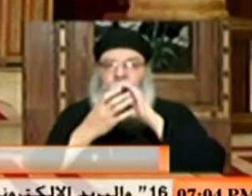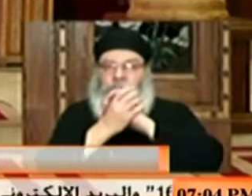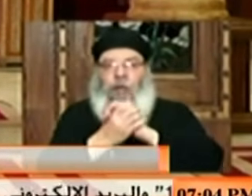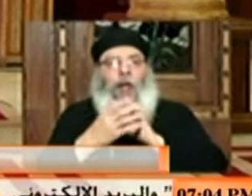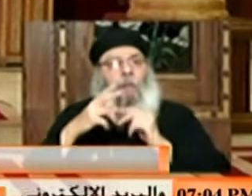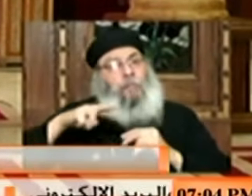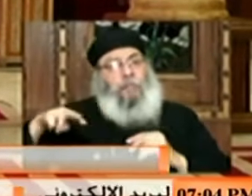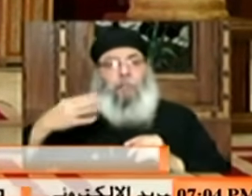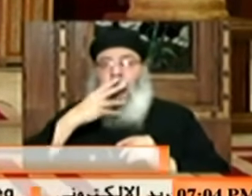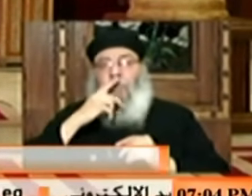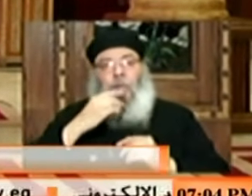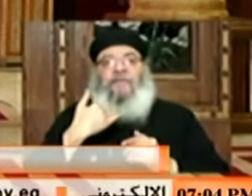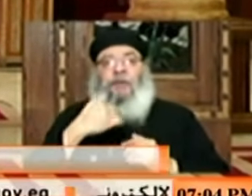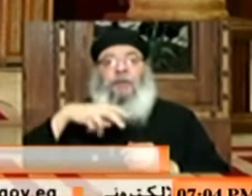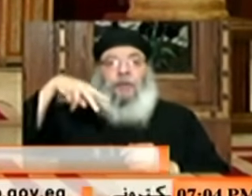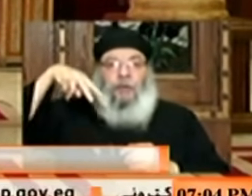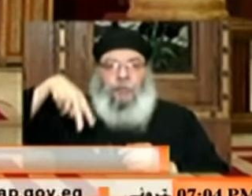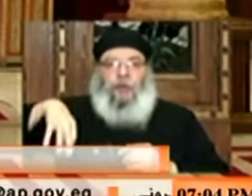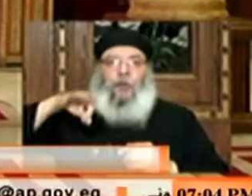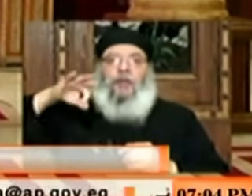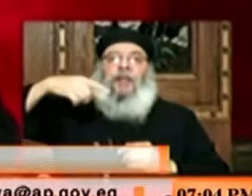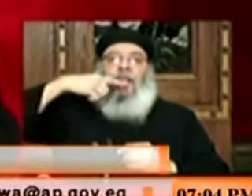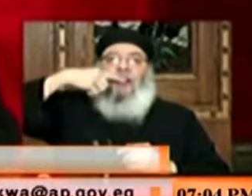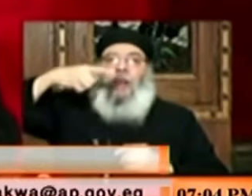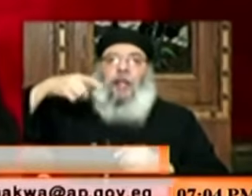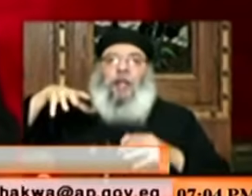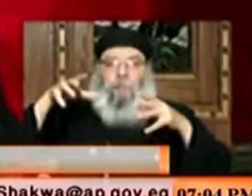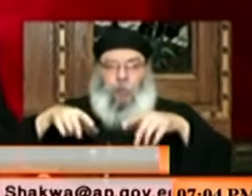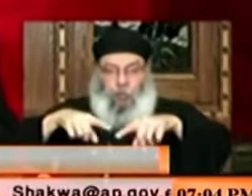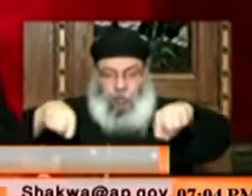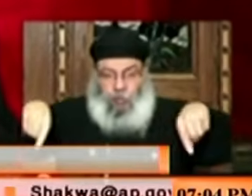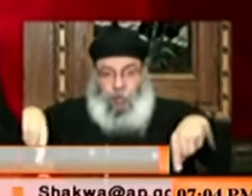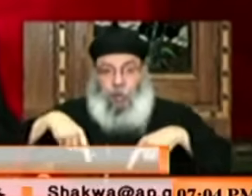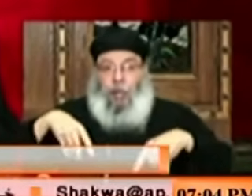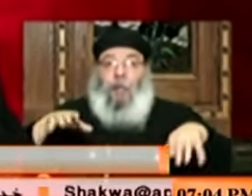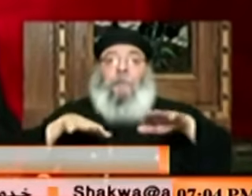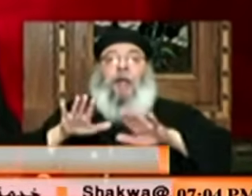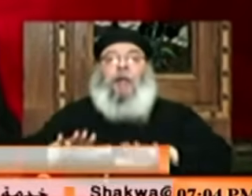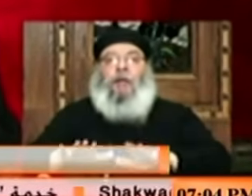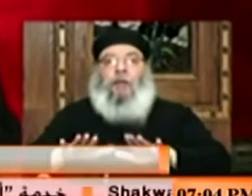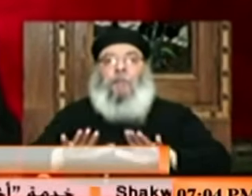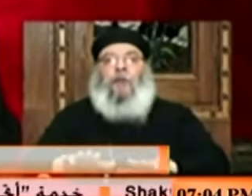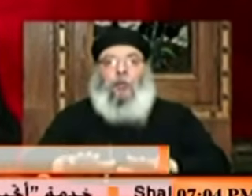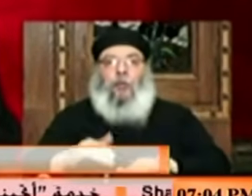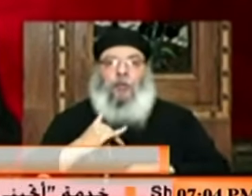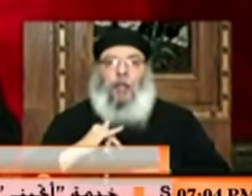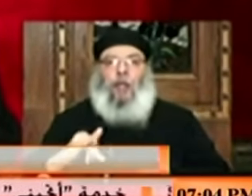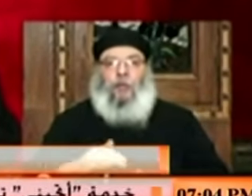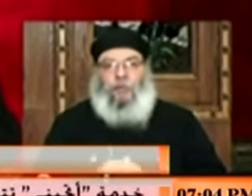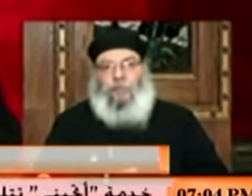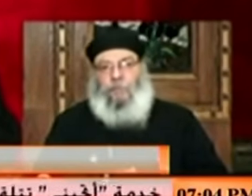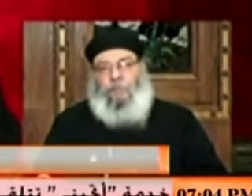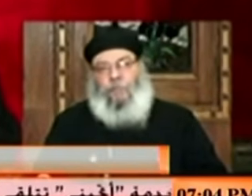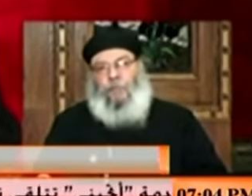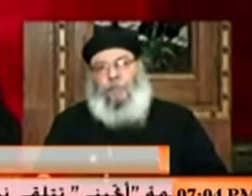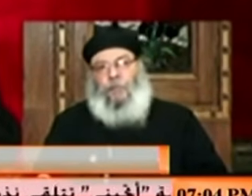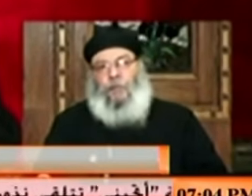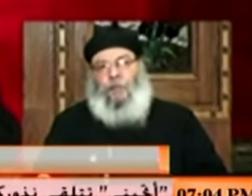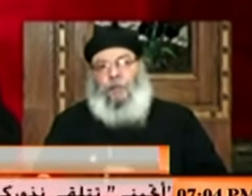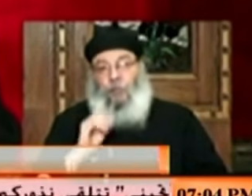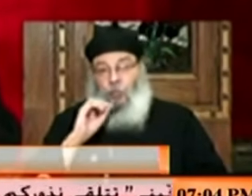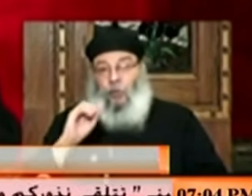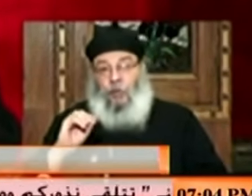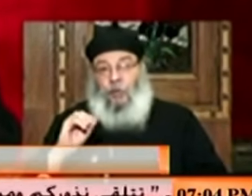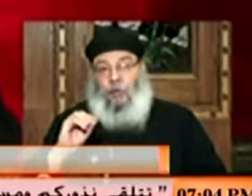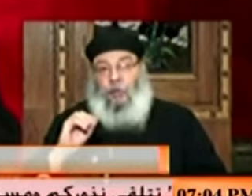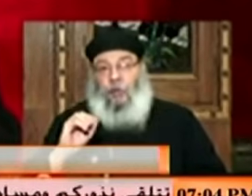احد 38 سنه على البركه وموجود على البركه بنقول عليها بركه لكن